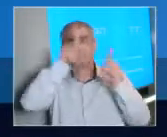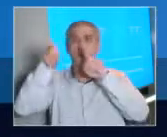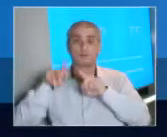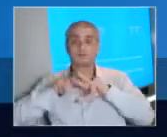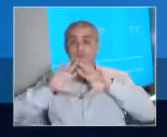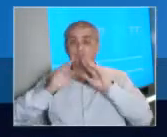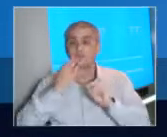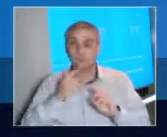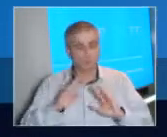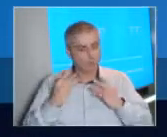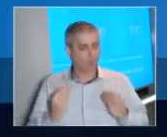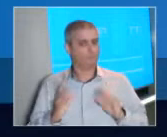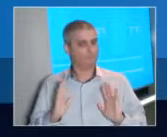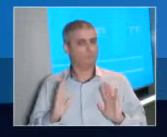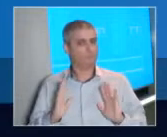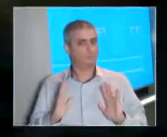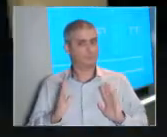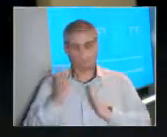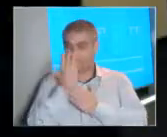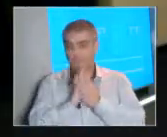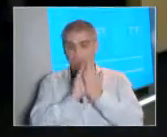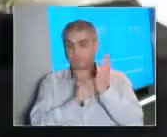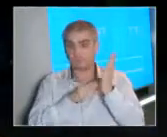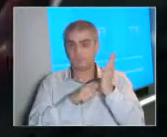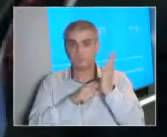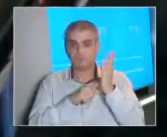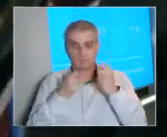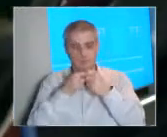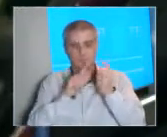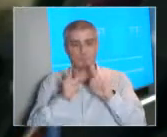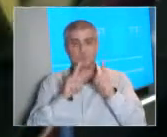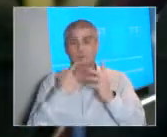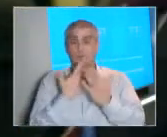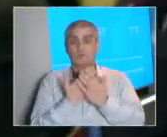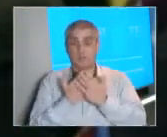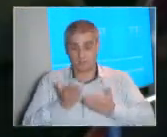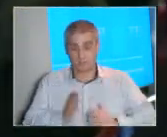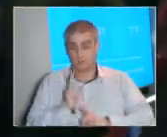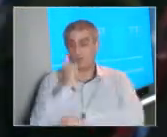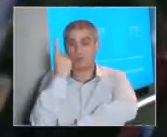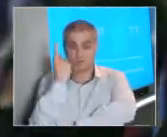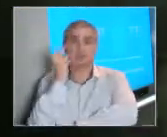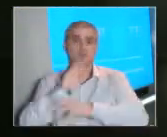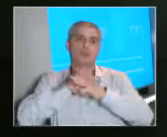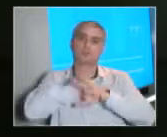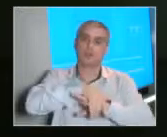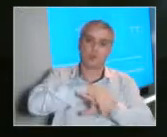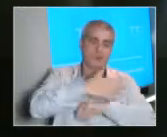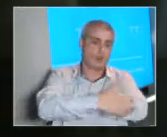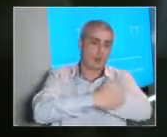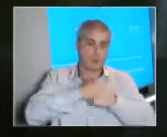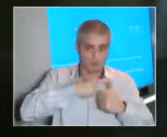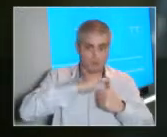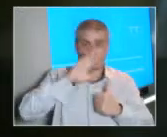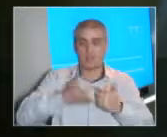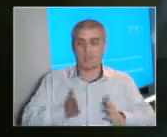הכללי בישראל הוא טוב, חלק מהנתונים הם קשורים אחד לשני, כי העובדה שיש פה ילודה גבוהה, יש לזה השלכות השלכות גם על העוני